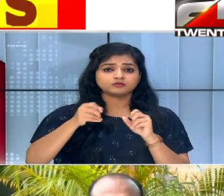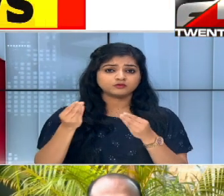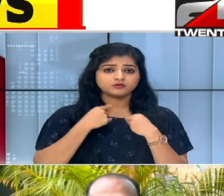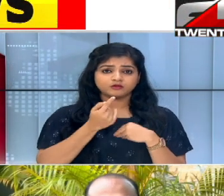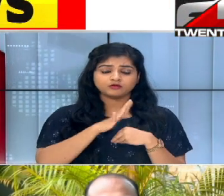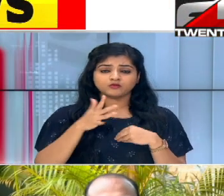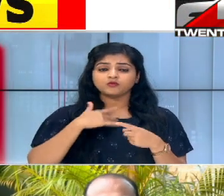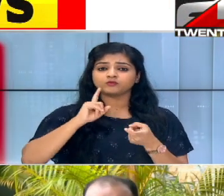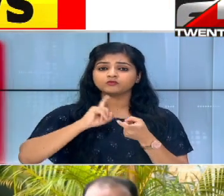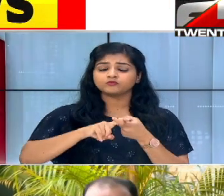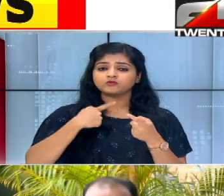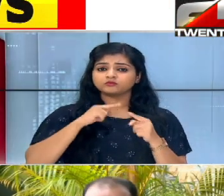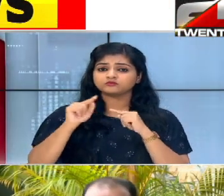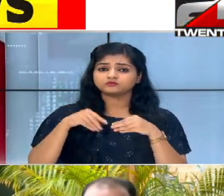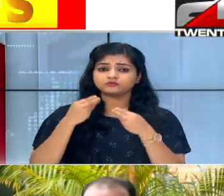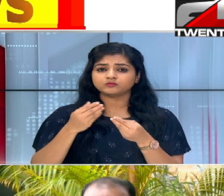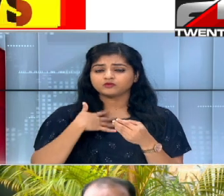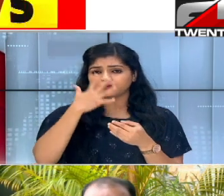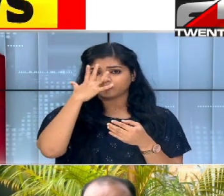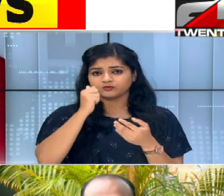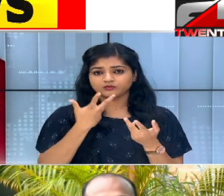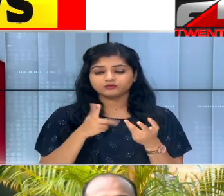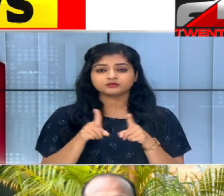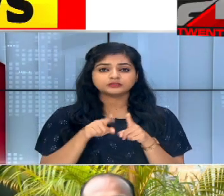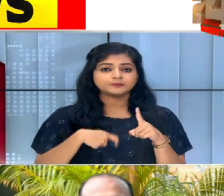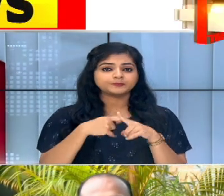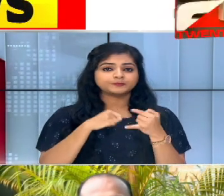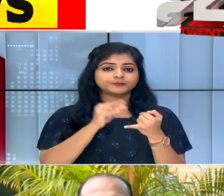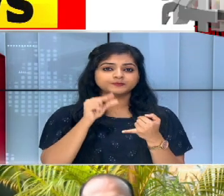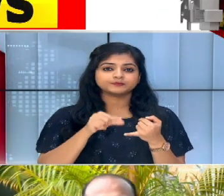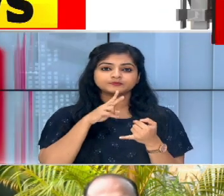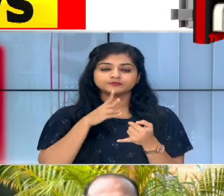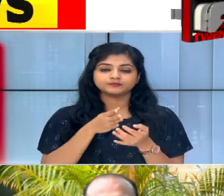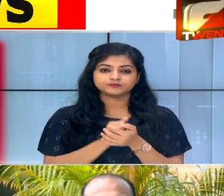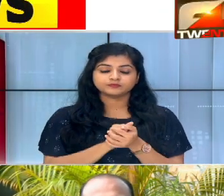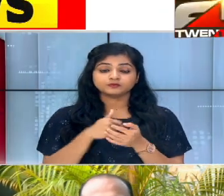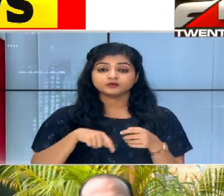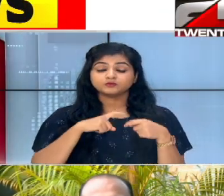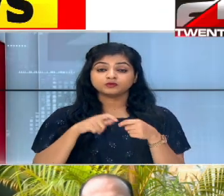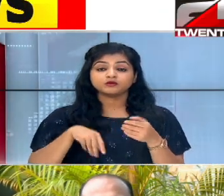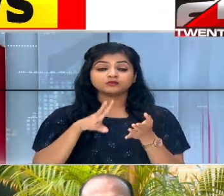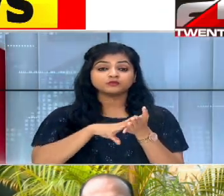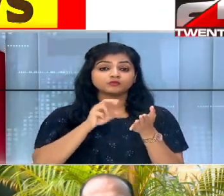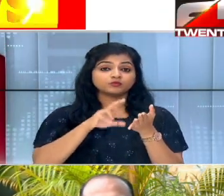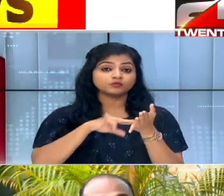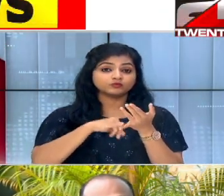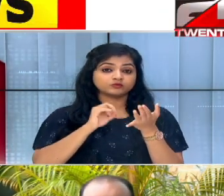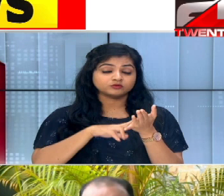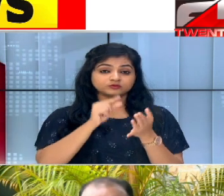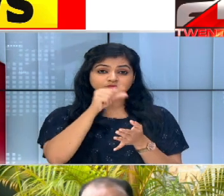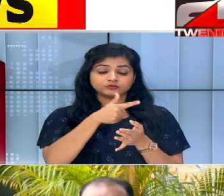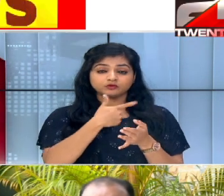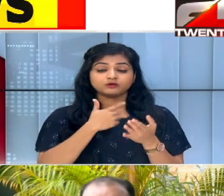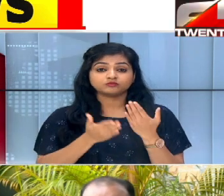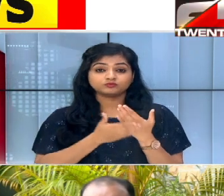ശത്രുസ്ഥാനത്ത് ആവശ്യമില്ലാതെ പ്രതിഷ്ഠിക്കണമെന്നൊരു മറു ചോദ്യമാണ് കെ സുധാകരൻ പറയുന്നത്. അങ്ങനെ ചോദിക്കുമ്പോഴും മോൺസൺ മാവുങ്കലിനോട് തനിക്ക് ഏതെങ്കിലും തരത്തിലുള്ള സോഫ്റ്റ് കോർണർ